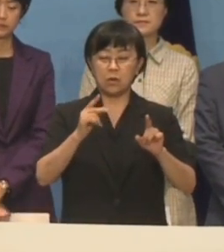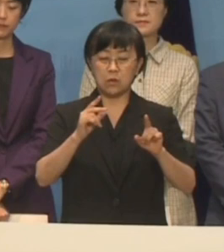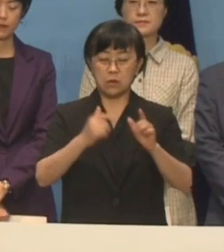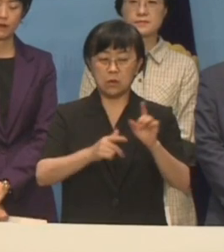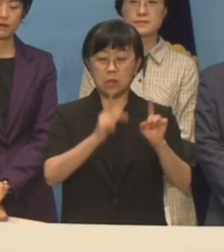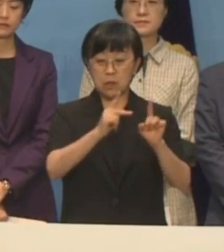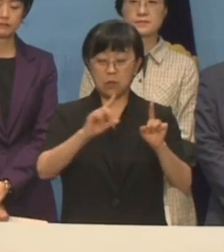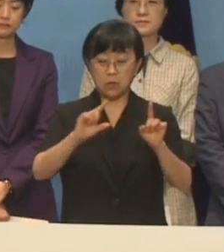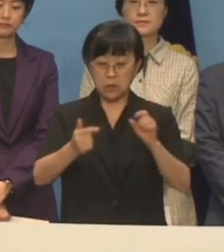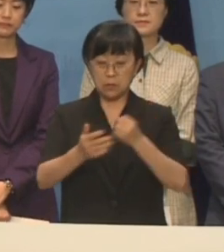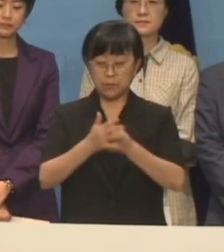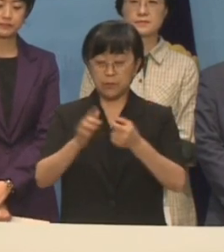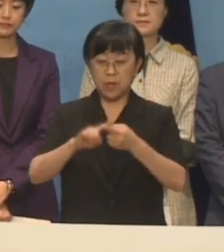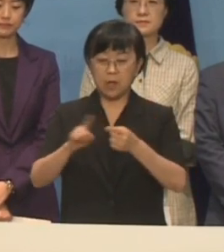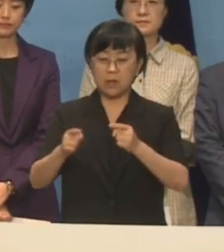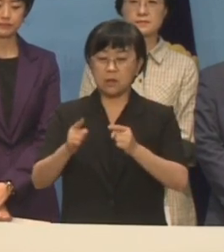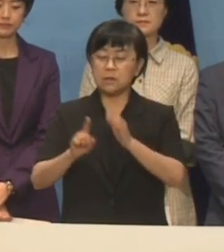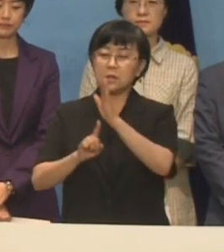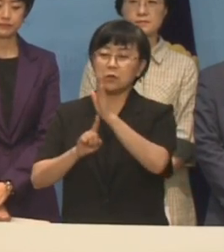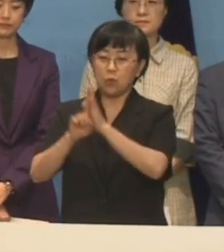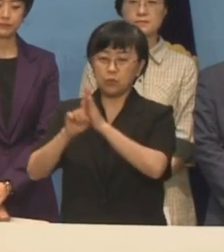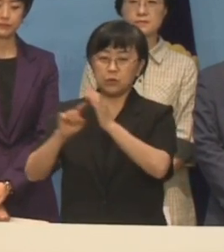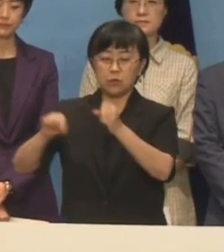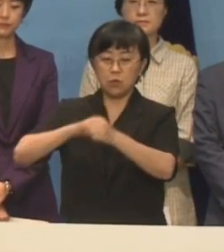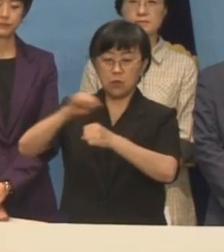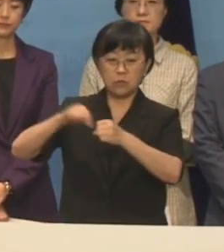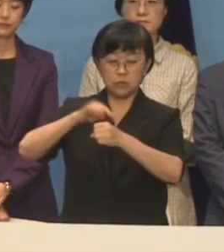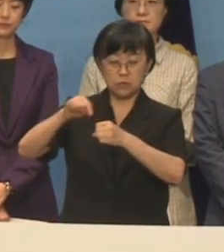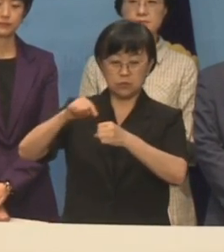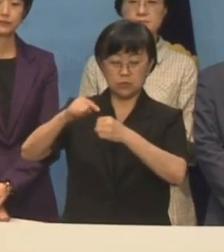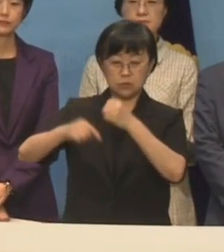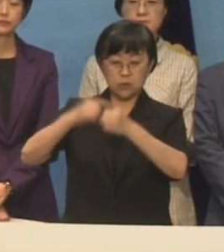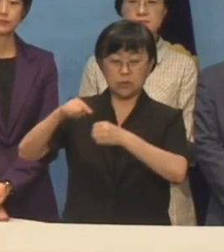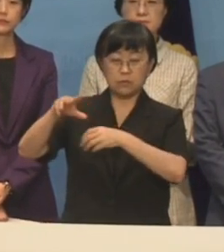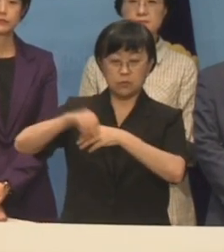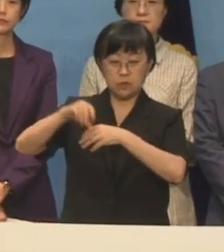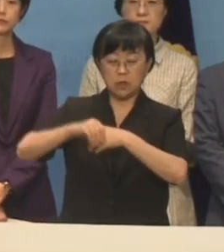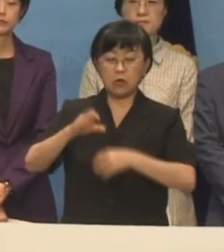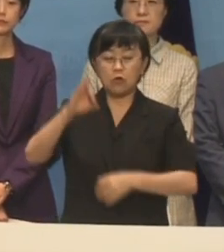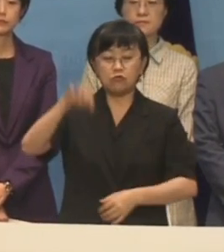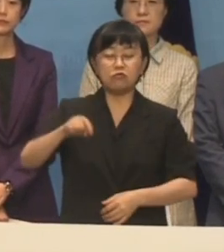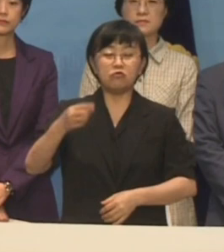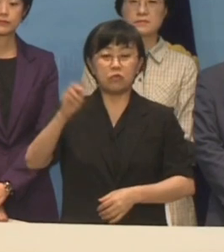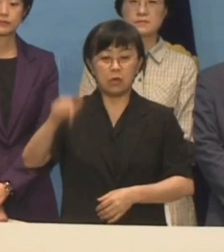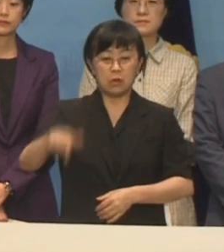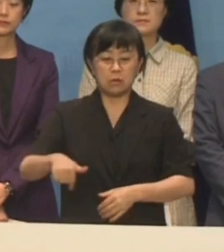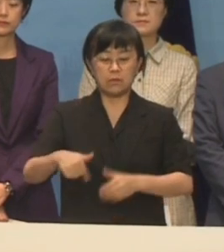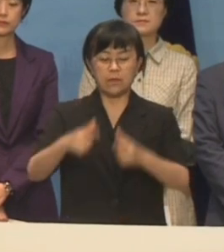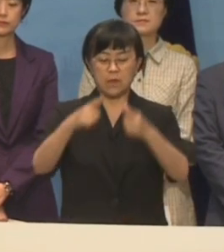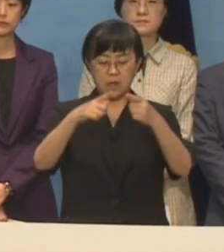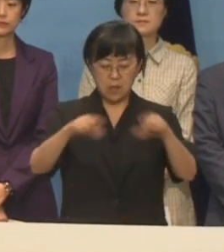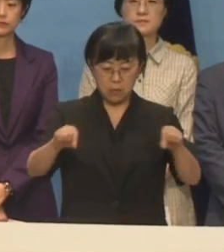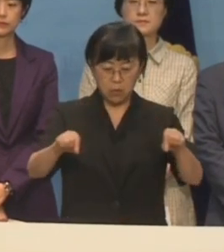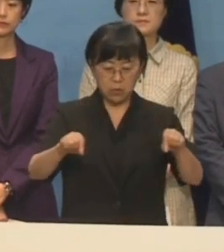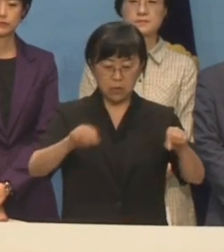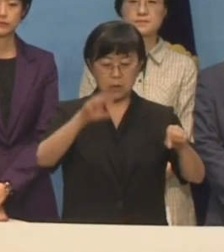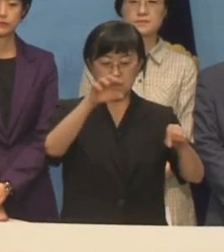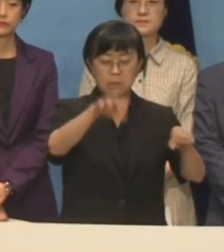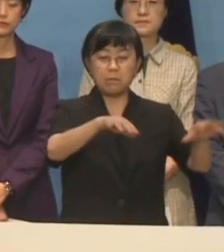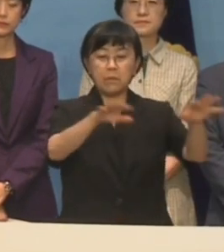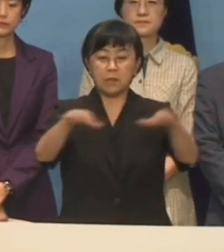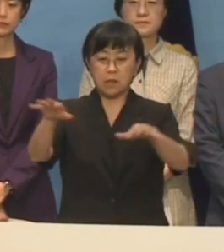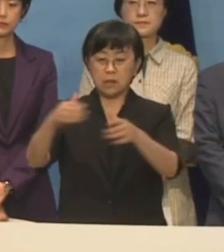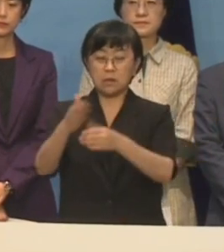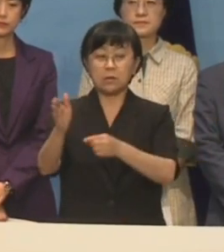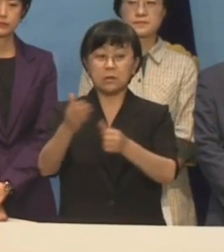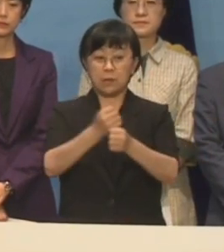1400베크렐이라는 높은 농도의 방사성 물질로 오염된 우럭이 일본 앞바다에서 지금 잡히기도 했고